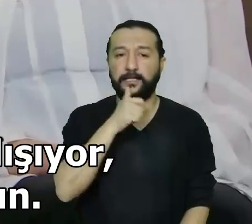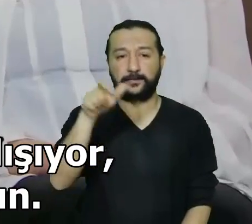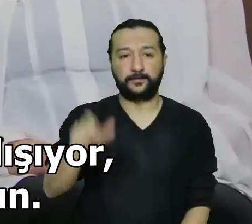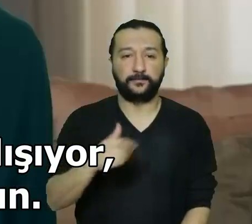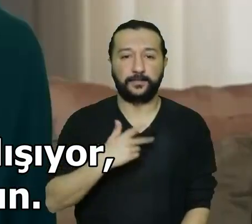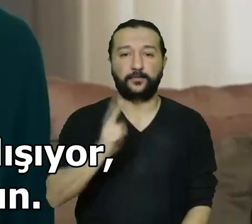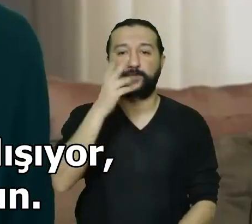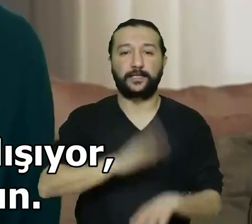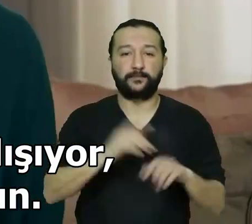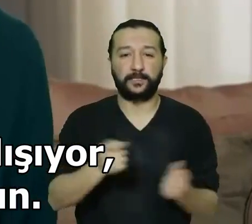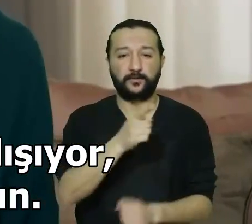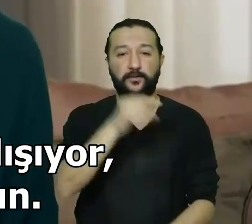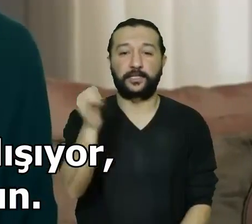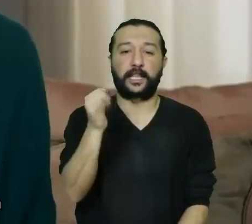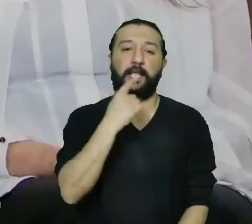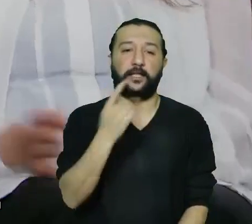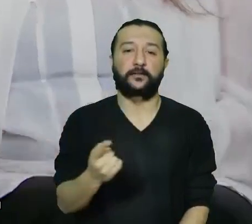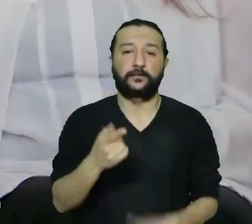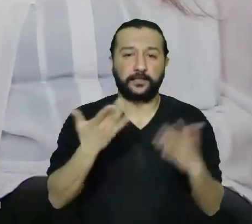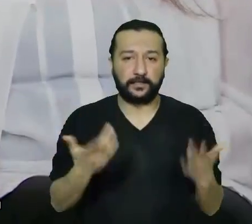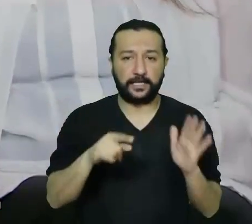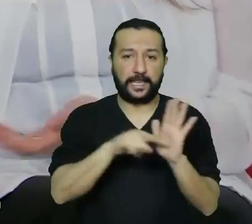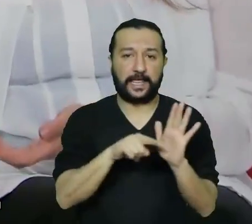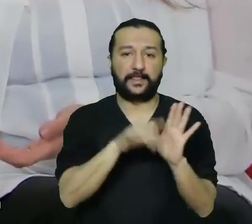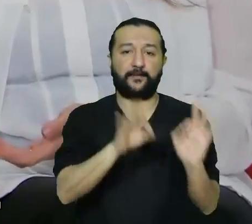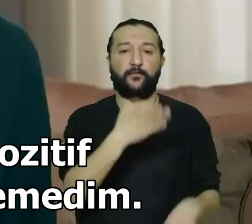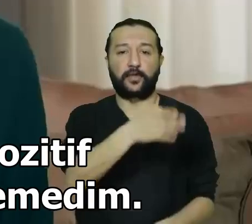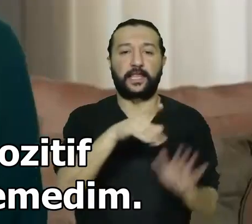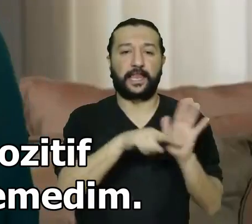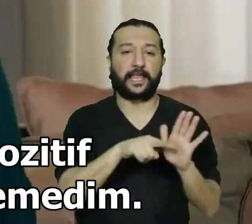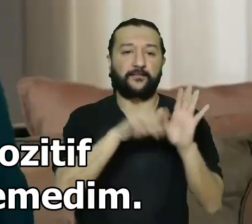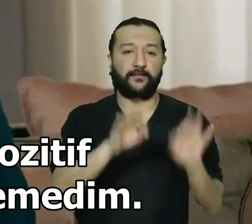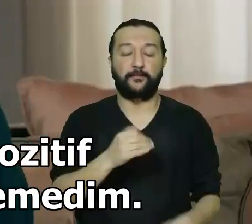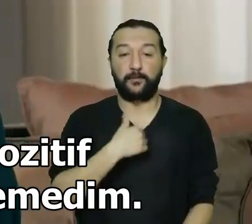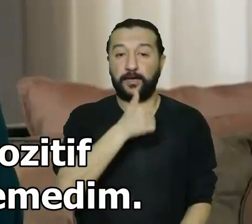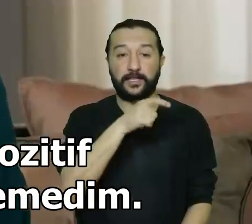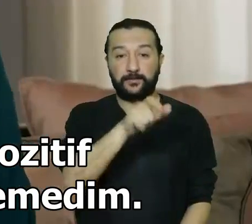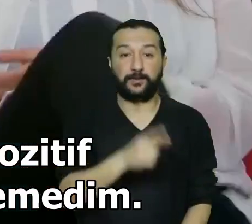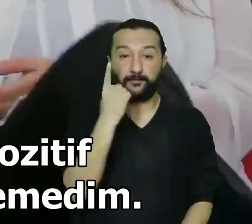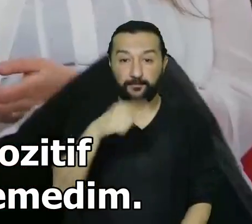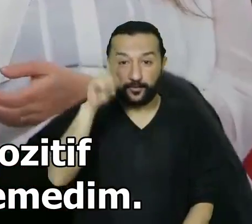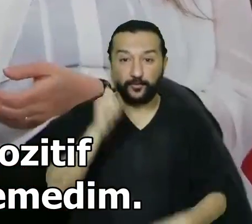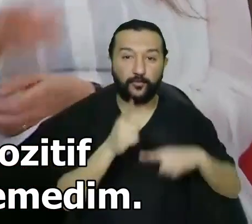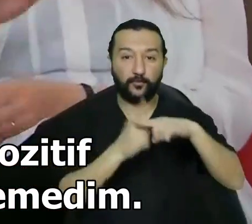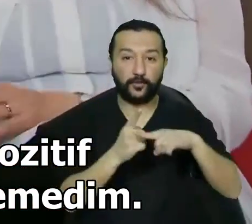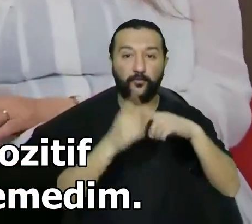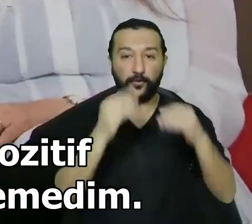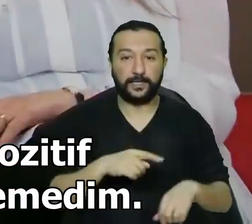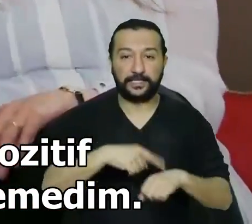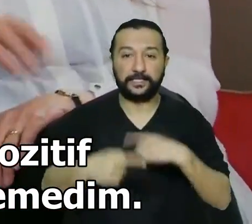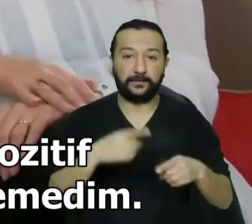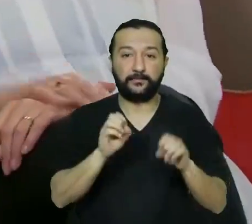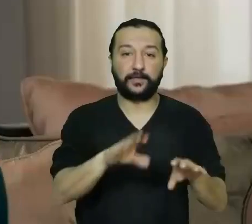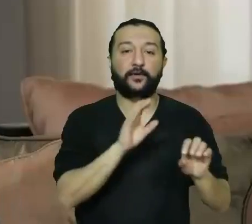bize sürpriz yapmaya çalışıyor, sen onunla dalga geçiyorsun. Negatif şekerim, negatif. Yani ben bu adama bir kere pozitif olmayı, akışına